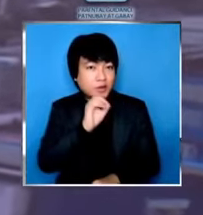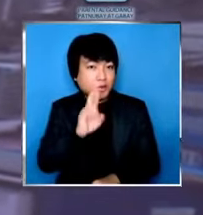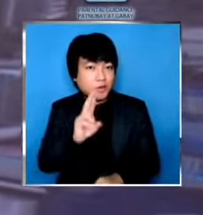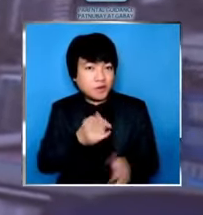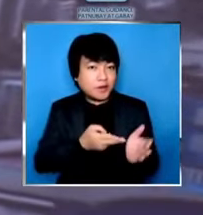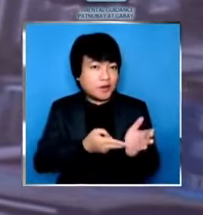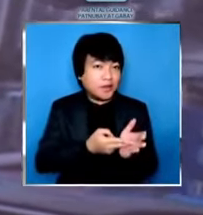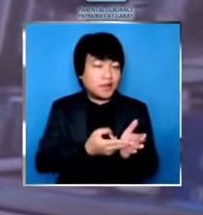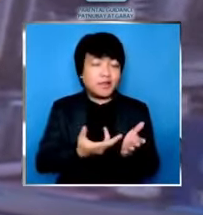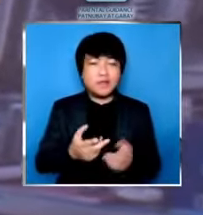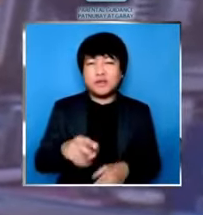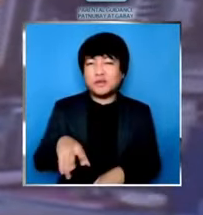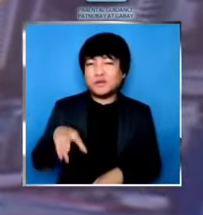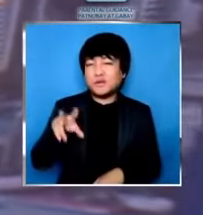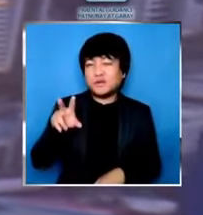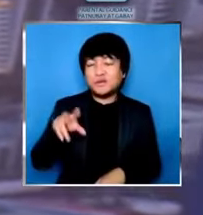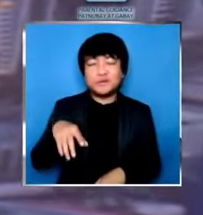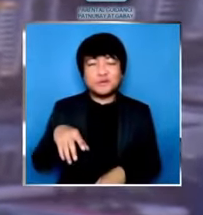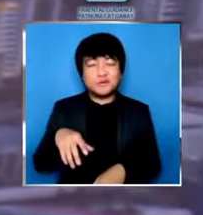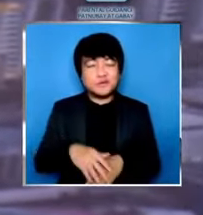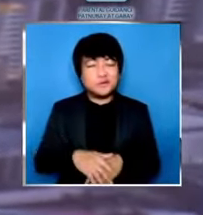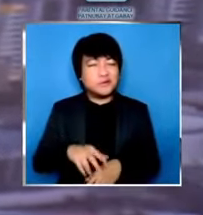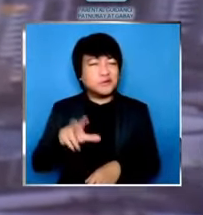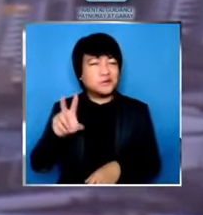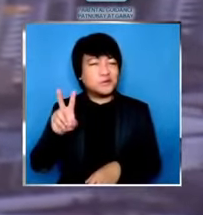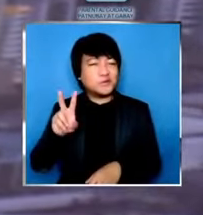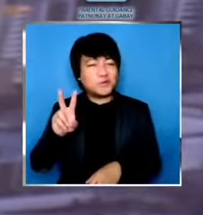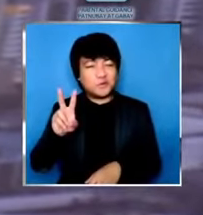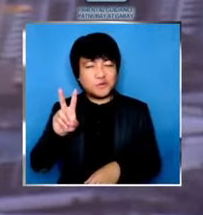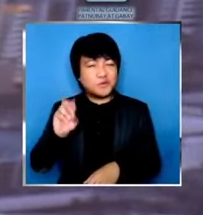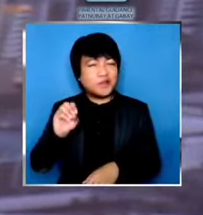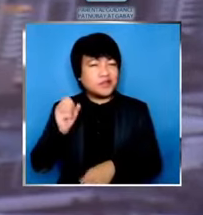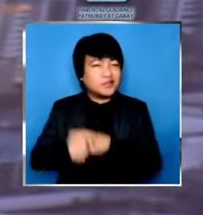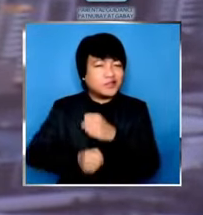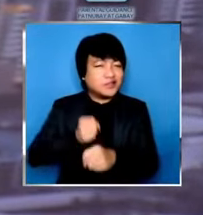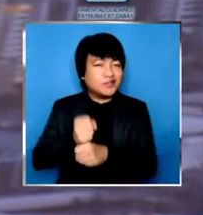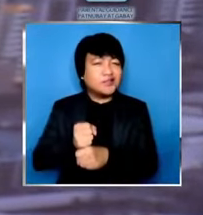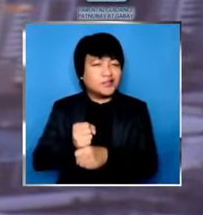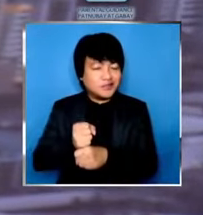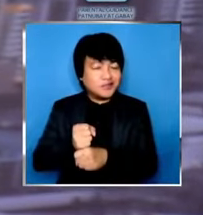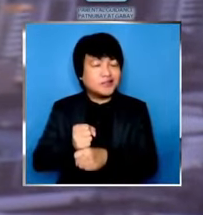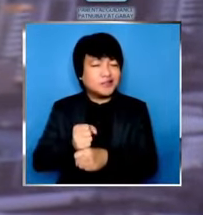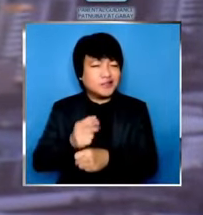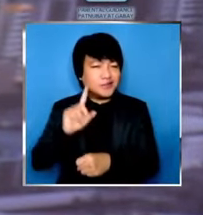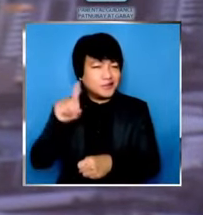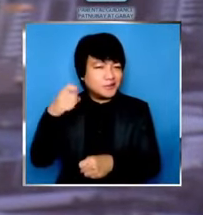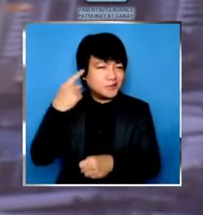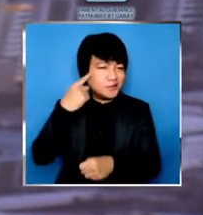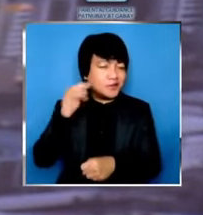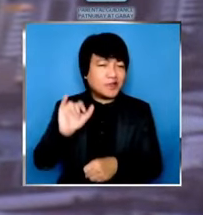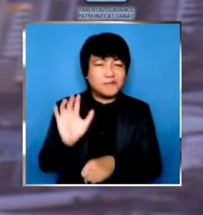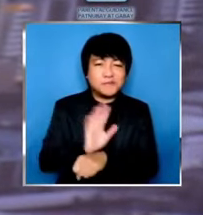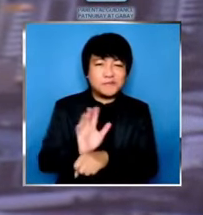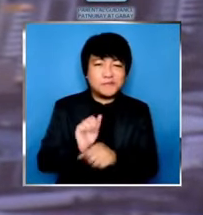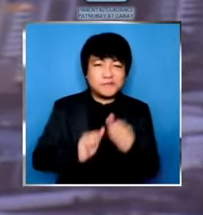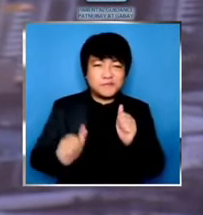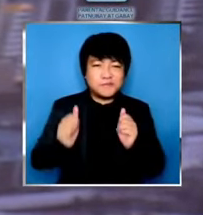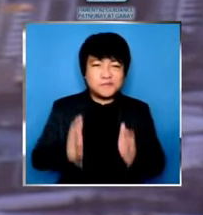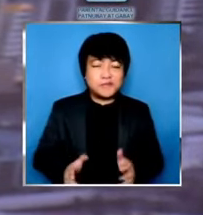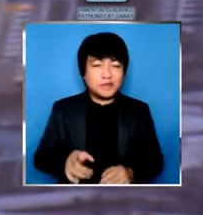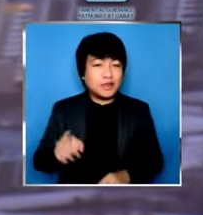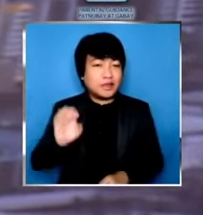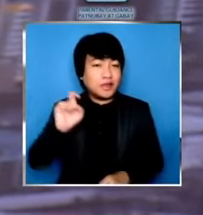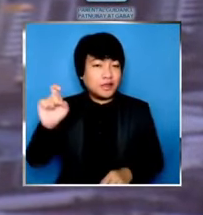showbiz. Wow! At matapos, wow! Hello! At matapos maging mayor ng Maynila, sparkle